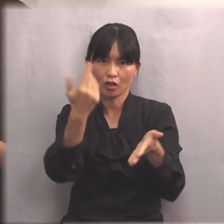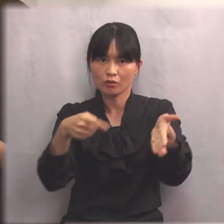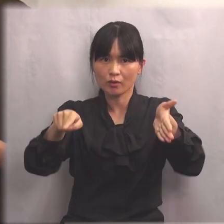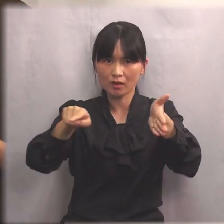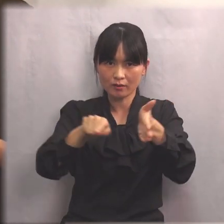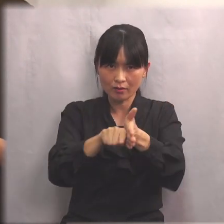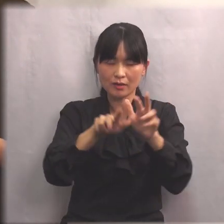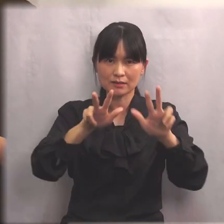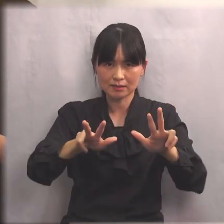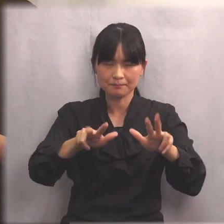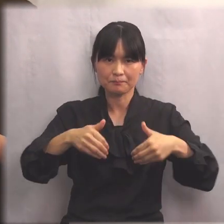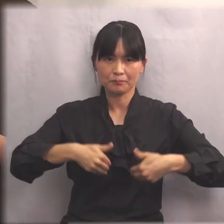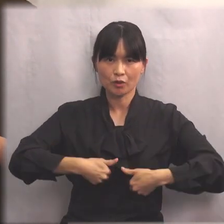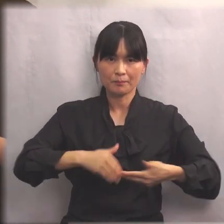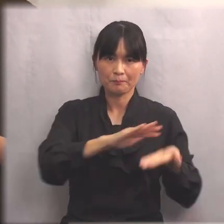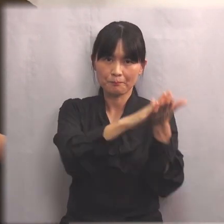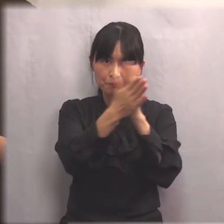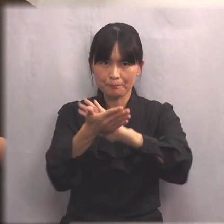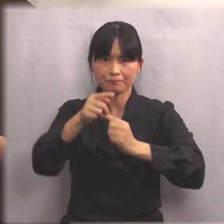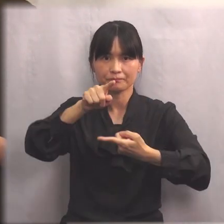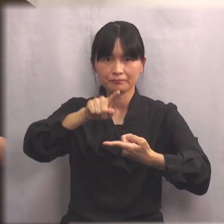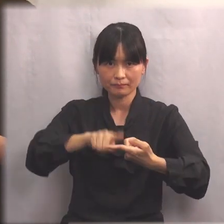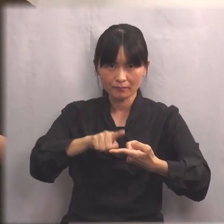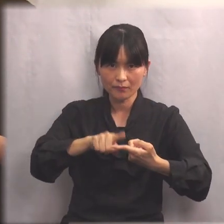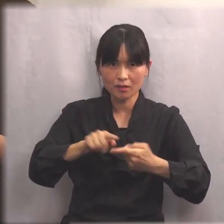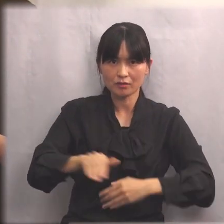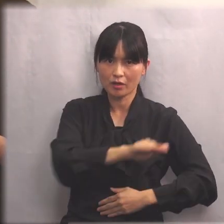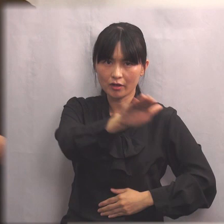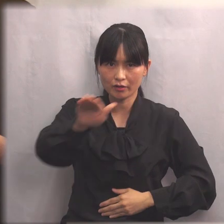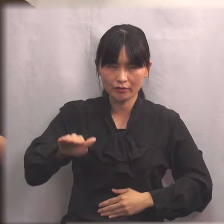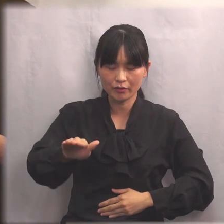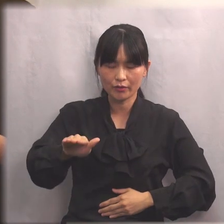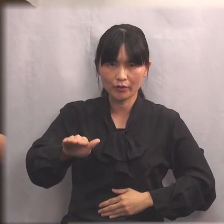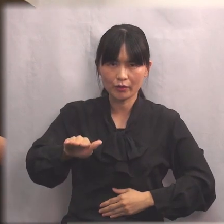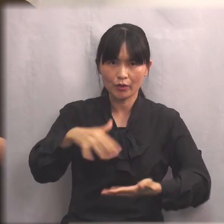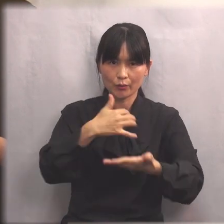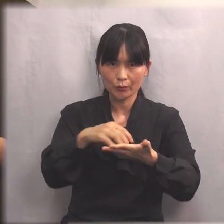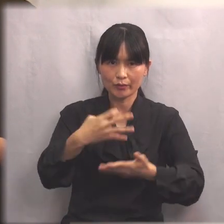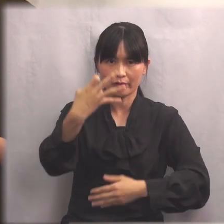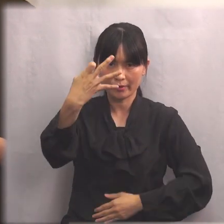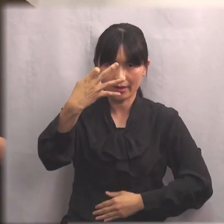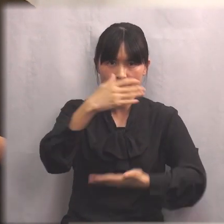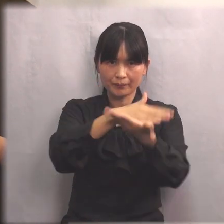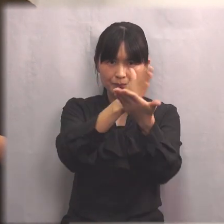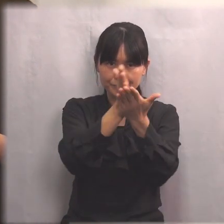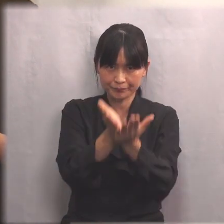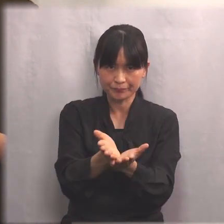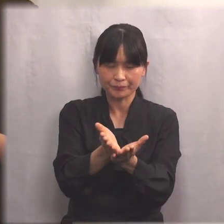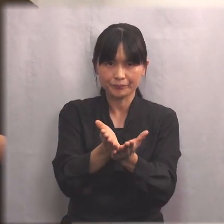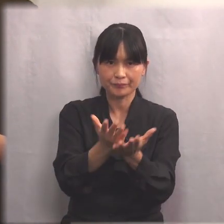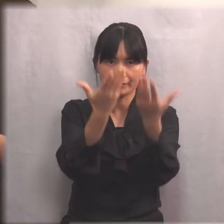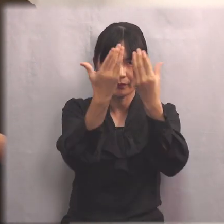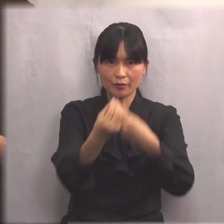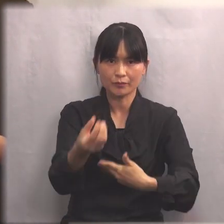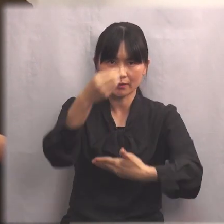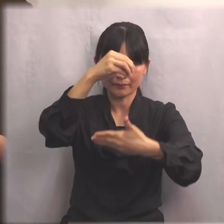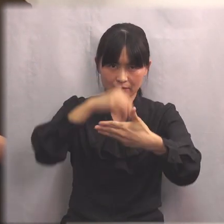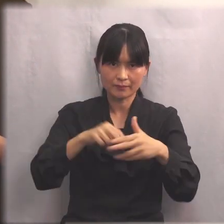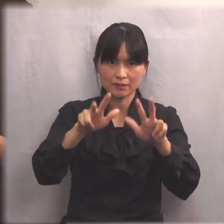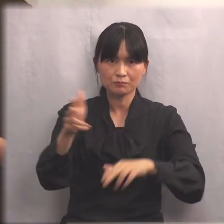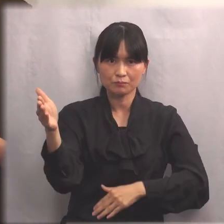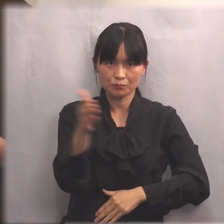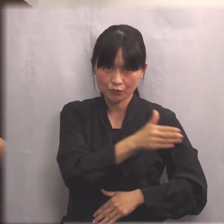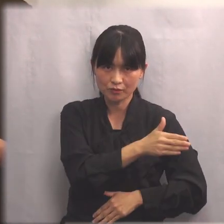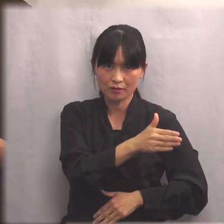되기 위해서 지금 정의당에 필요한 변화들에 대해서 저희들은 총 14가지의 제안을 혁신안에